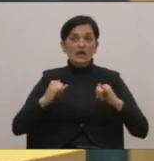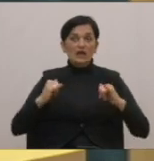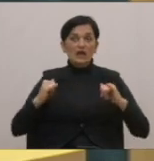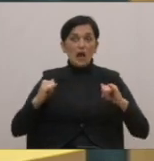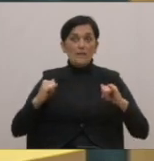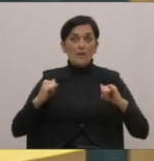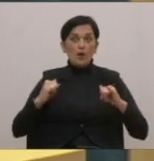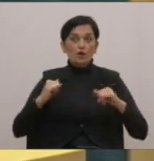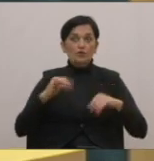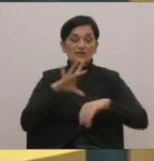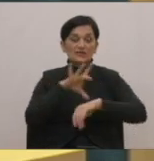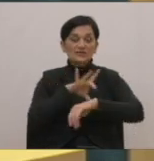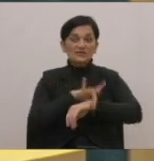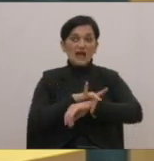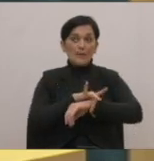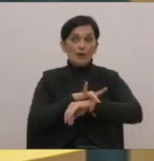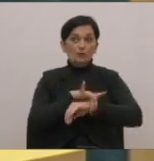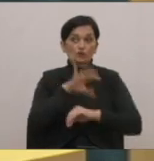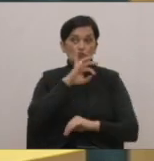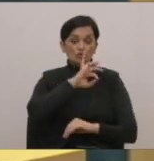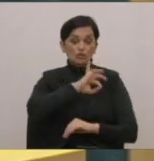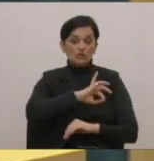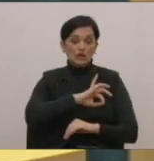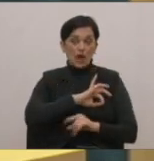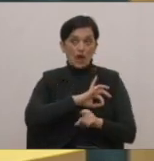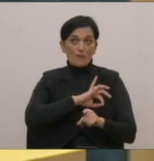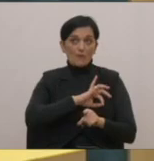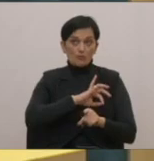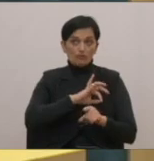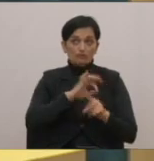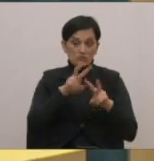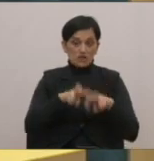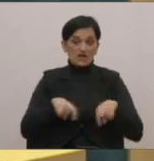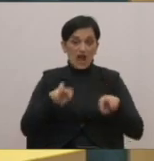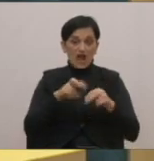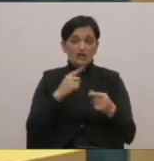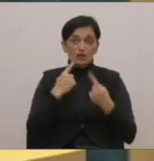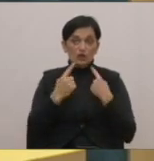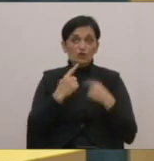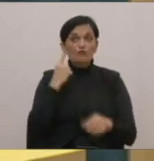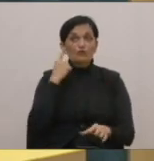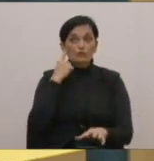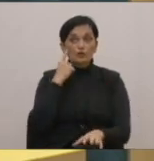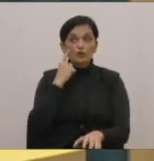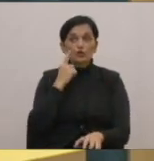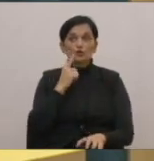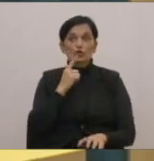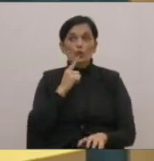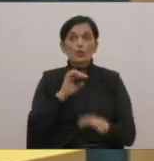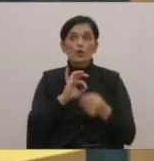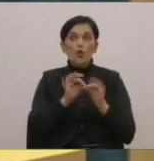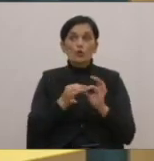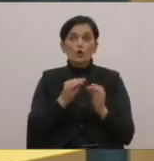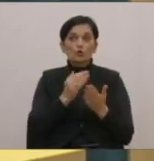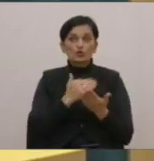მათ შორის სამაჯურის გამოყენების შესაძლებლობისა განიხილება და ვფიქრობ რომ იქნება კონკრეტული შედეგები ამ